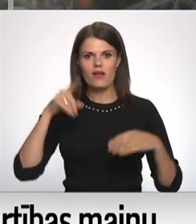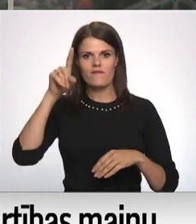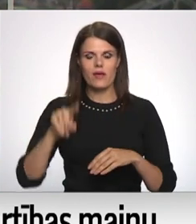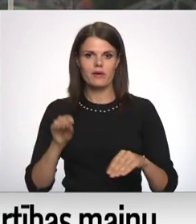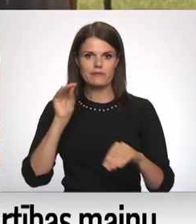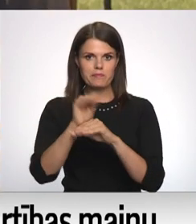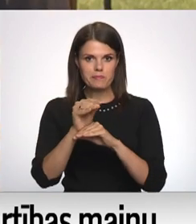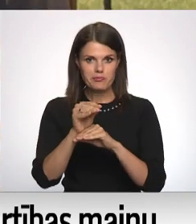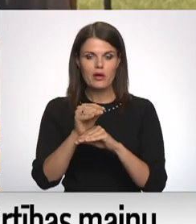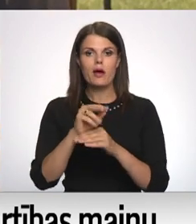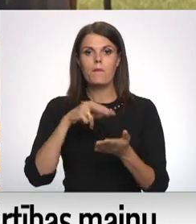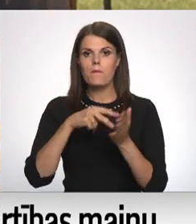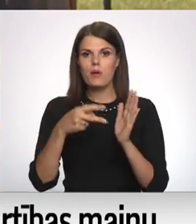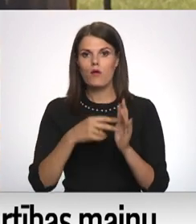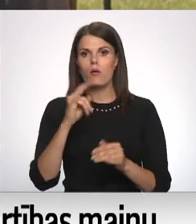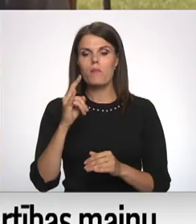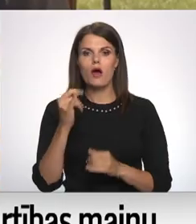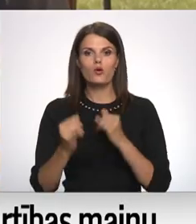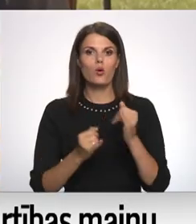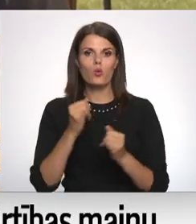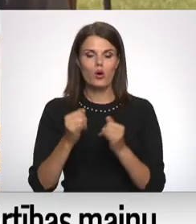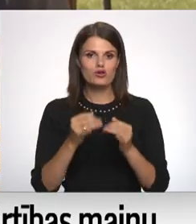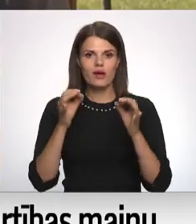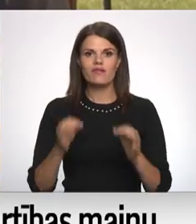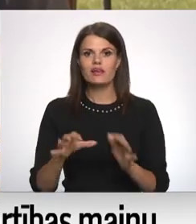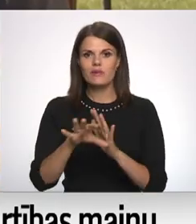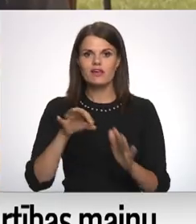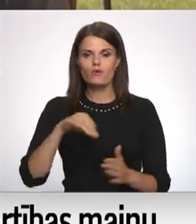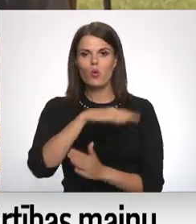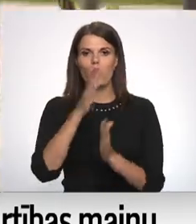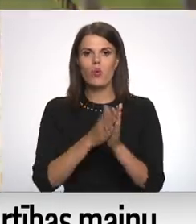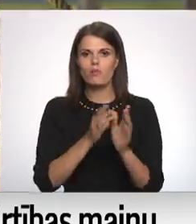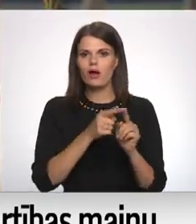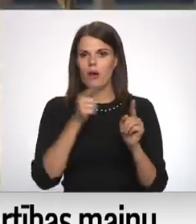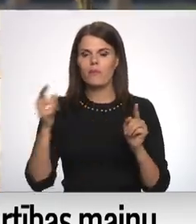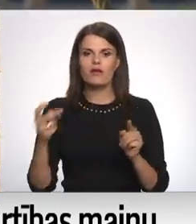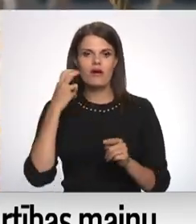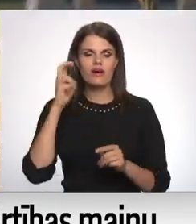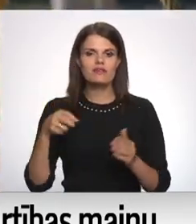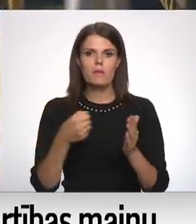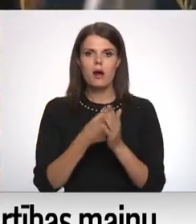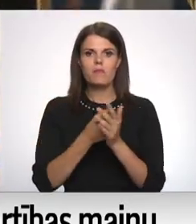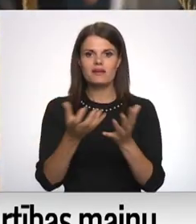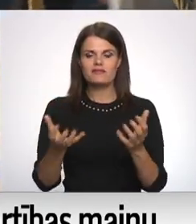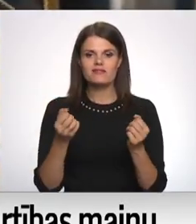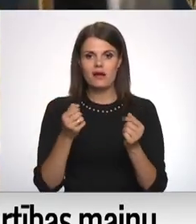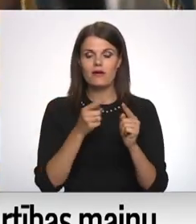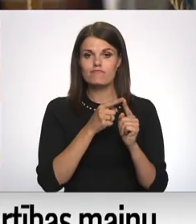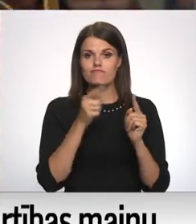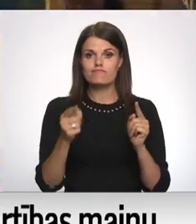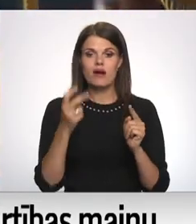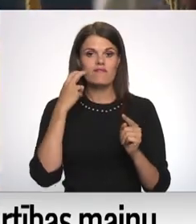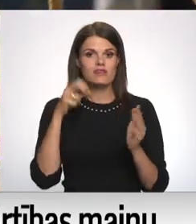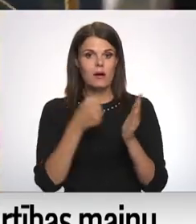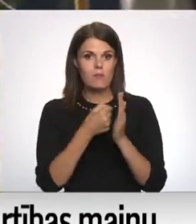ilgumu. Plānots, ka bērna kopšanai būs tiesības izvēlēties kopējo periodu vecāku pabalsta saņemšanai, ko veido vecāku pabalsts